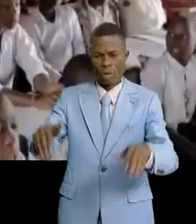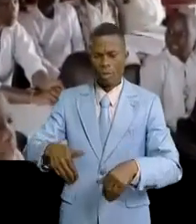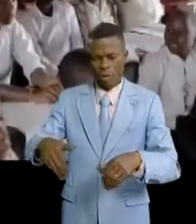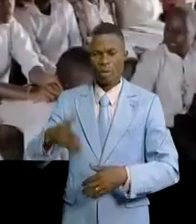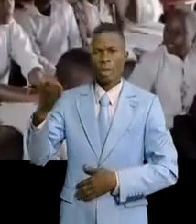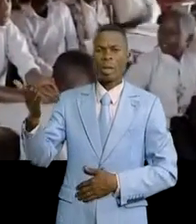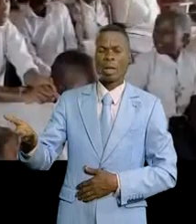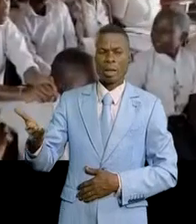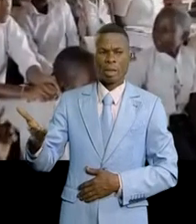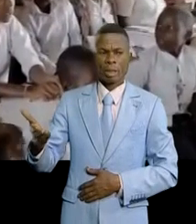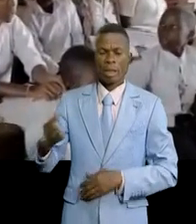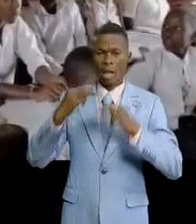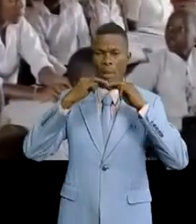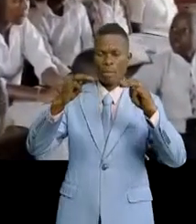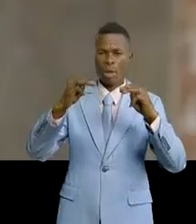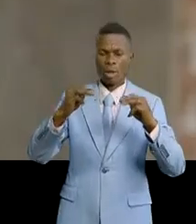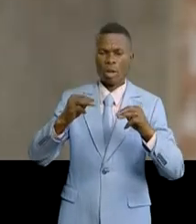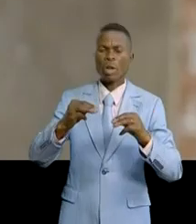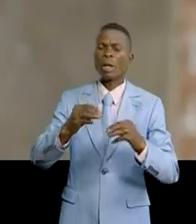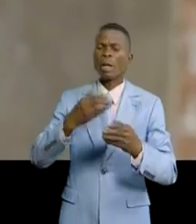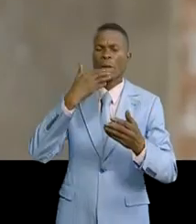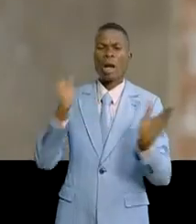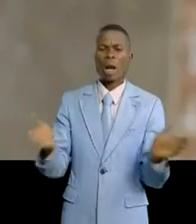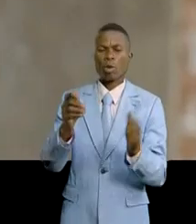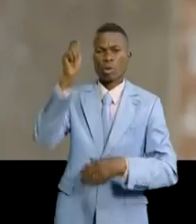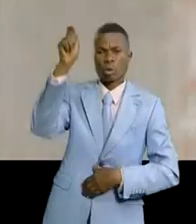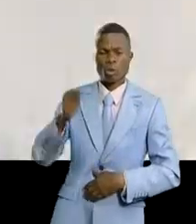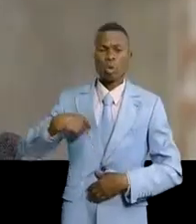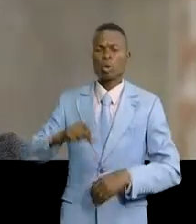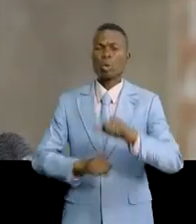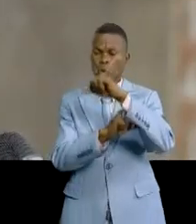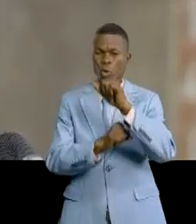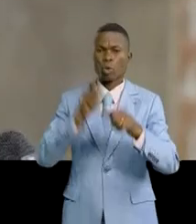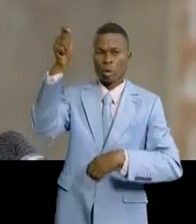militaire. Un message à nos forces armées, nous disons, nous sommes derrière eux,